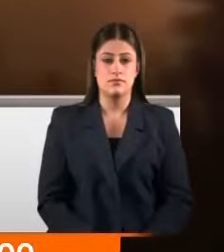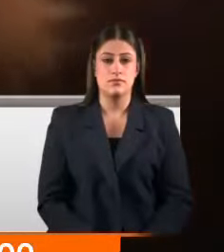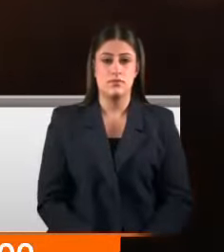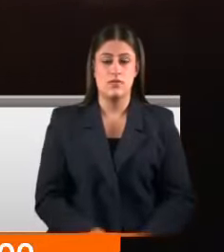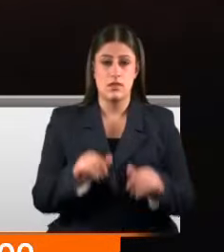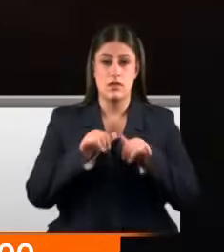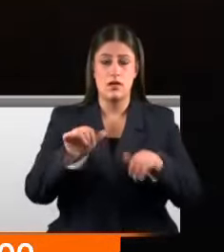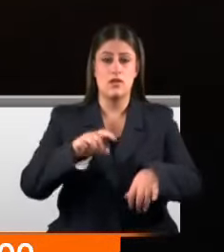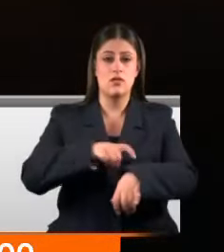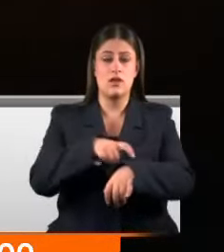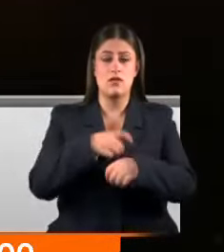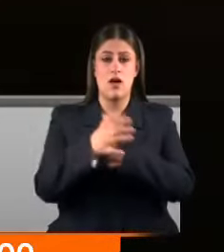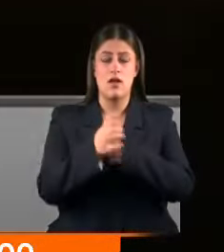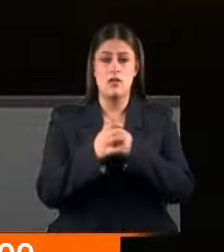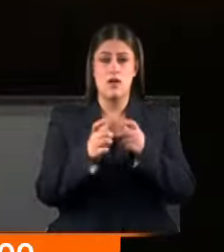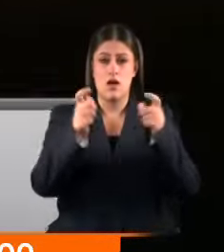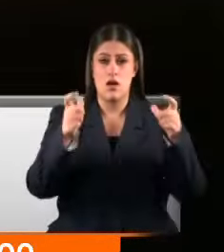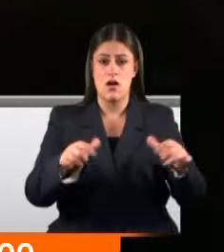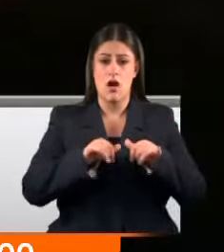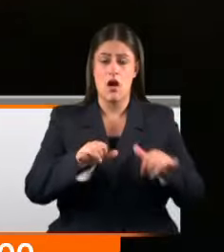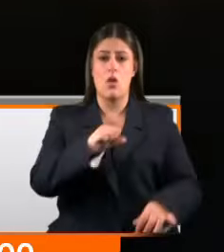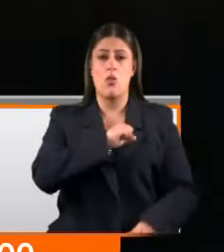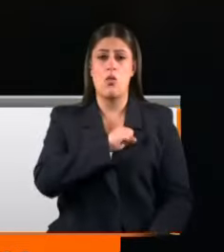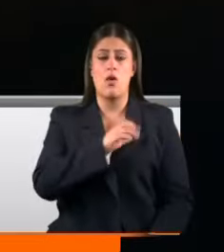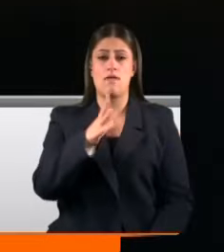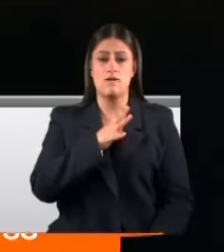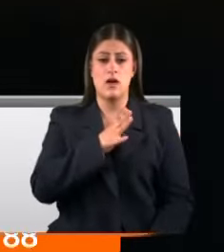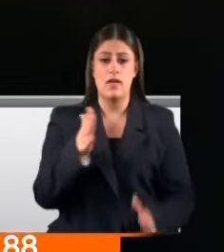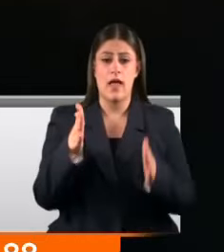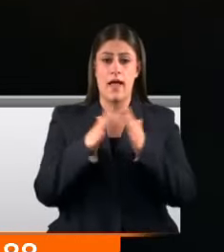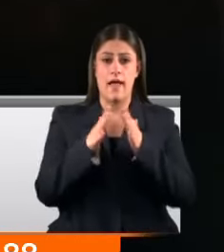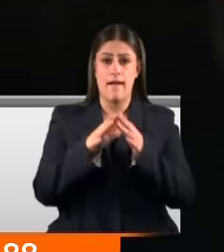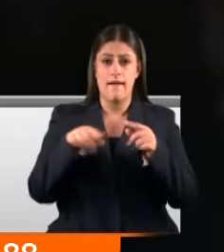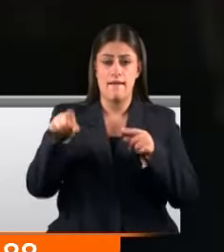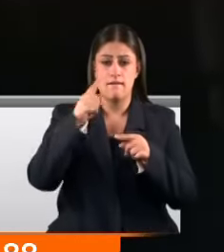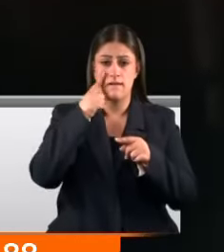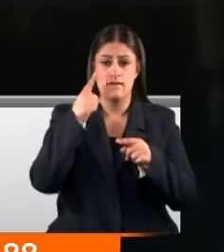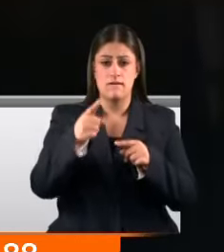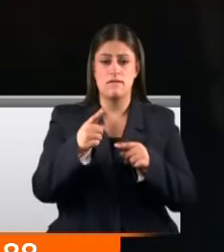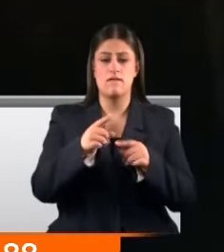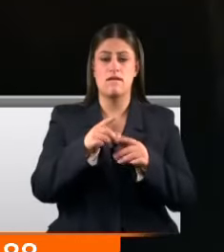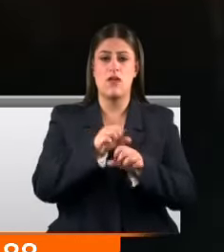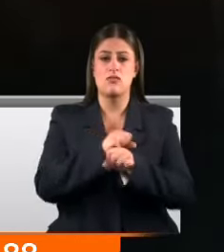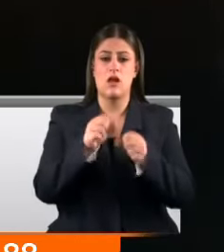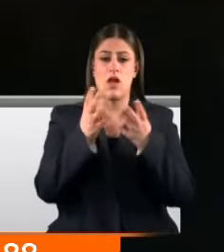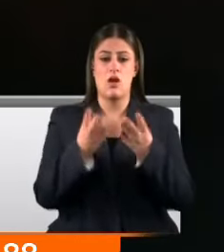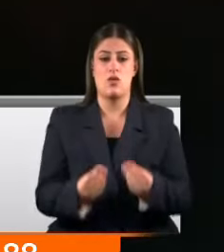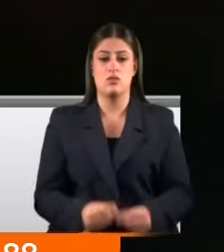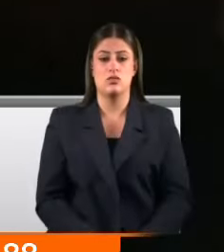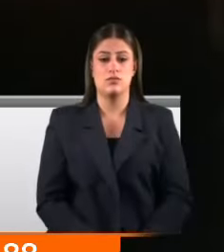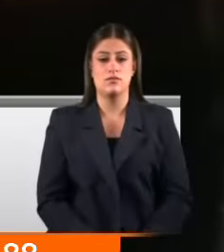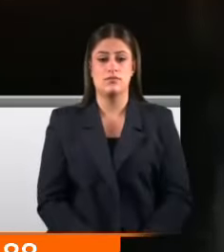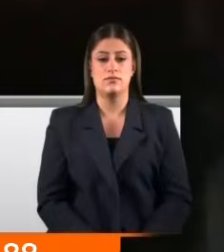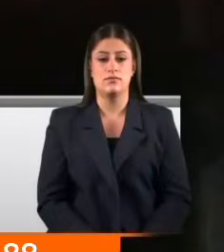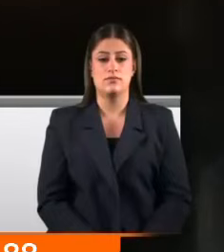Aynı saatlerde Antalya'da da aynı korku vardı. Evler göz göre göre harabeye döndü. Ev yanıyor Mehmet